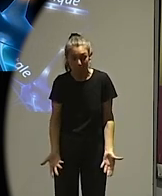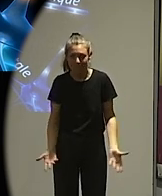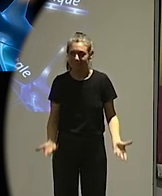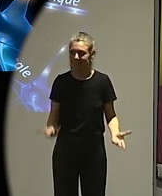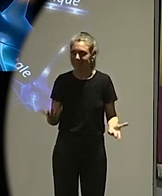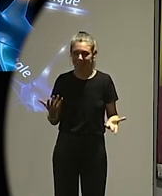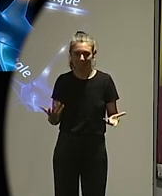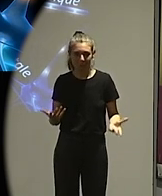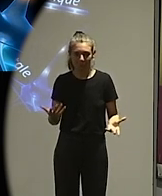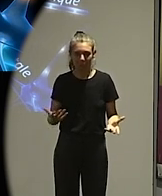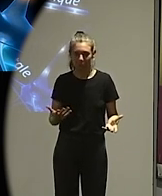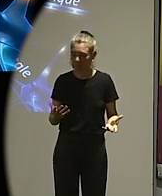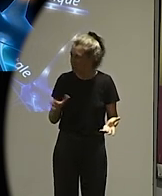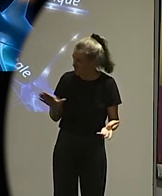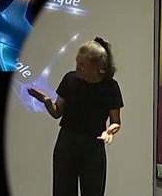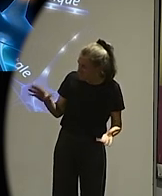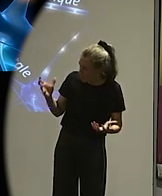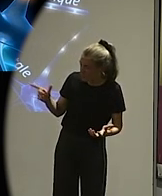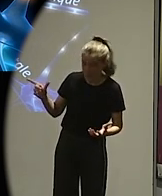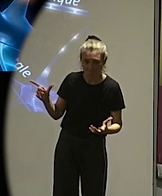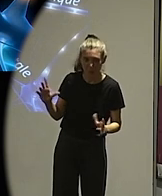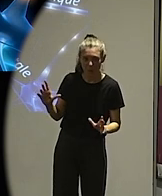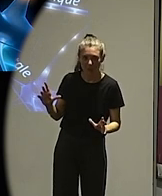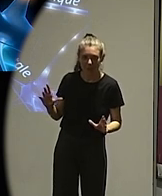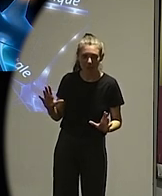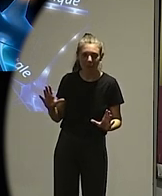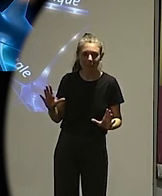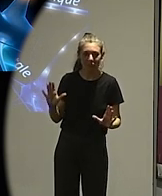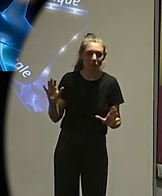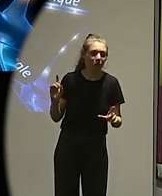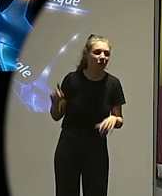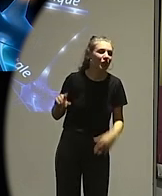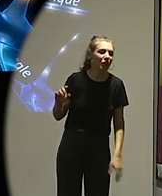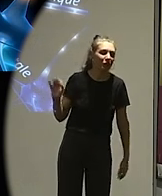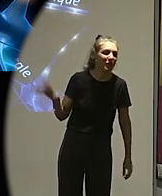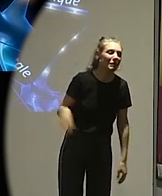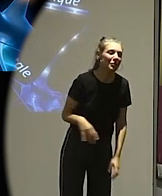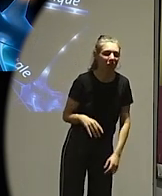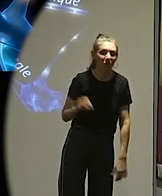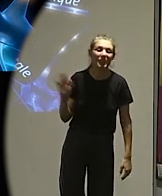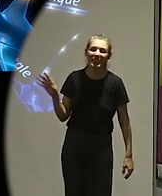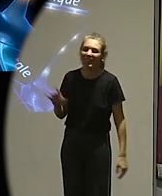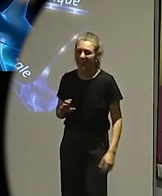Est-ce que Geoffroy, non, pas forcément. Bon, je te laisse. Oui. Alors oui.